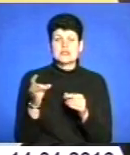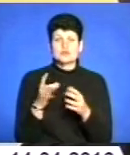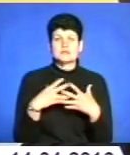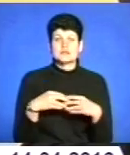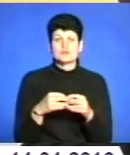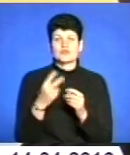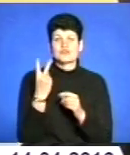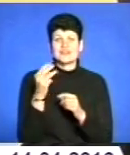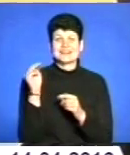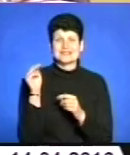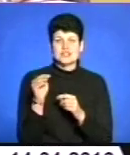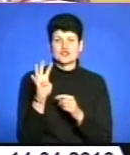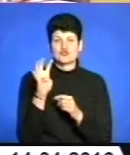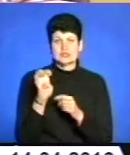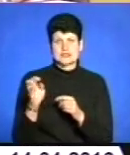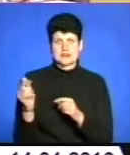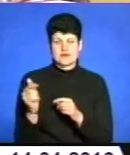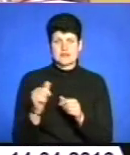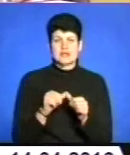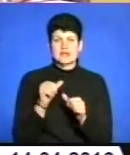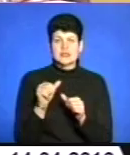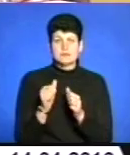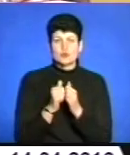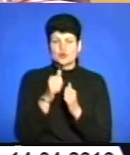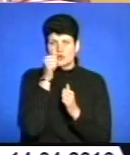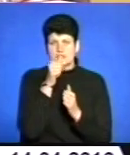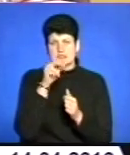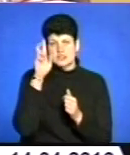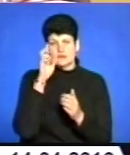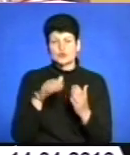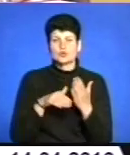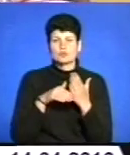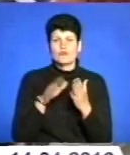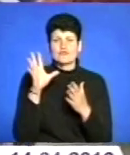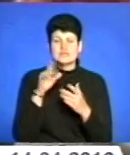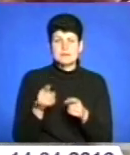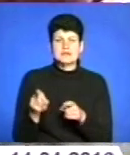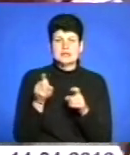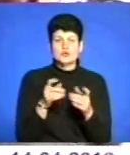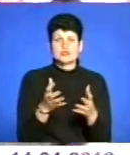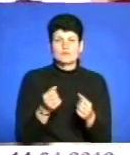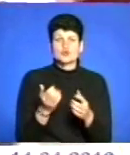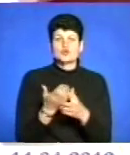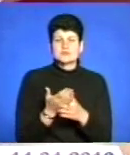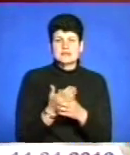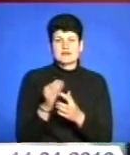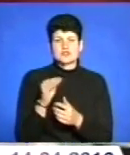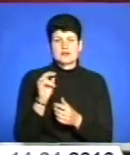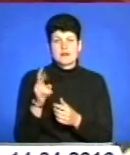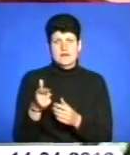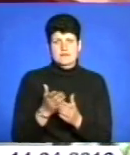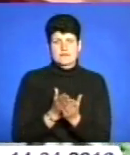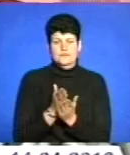перевищувати 2400 гривень. Крім щомісячної державної допомоги, всі переселенці отримують субсидії на оплату житлово-комунальних